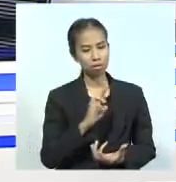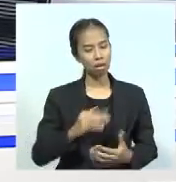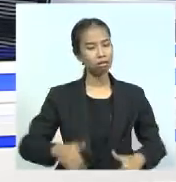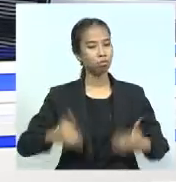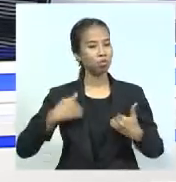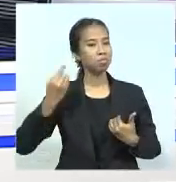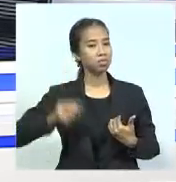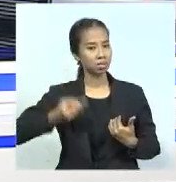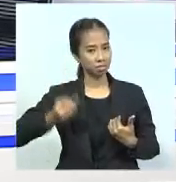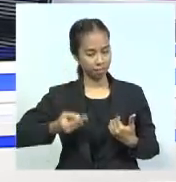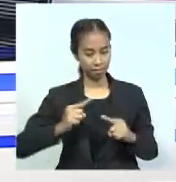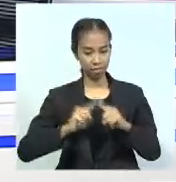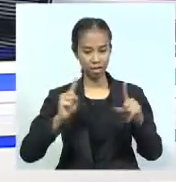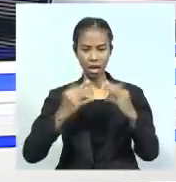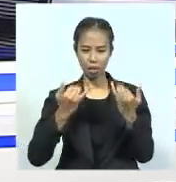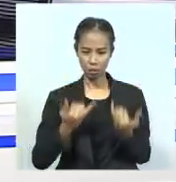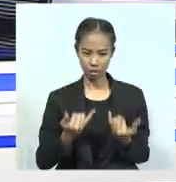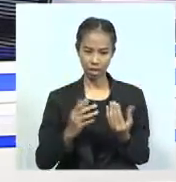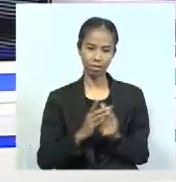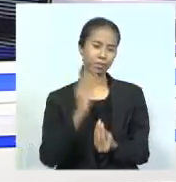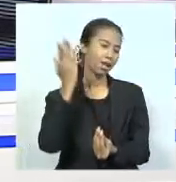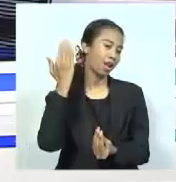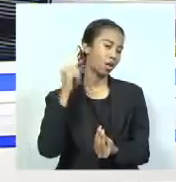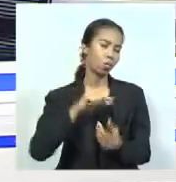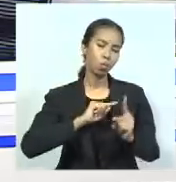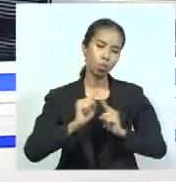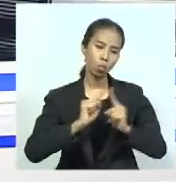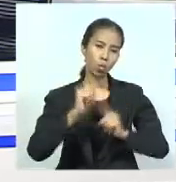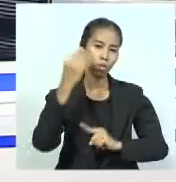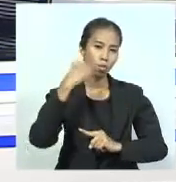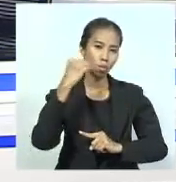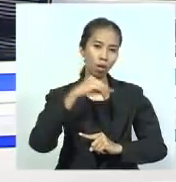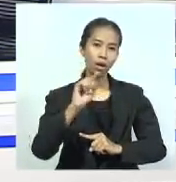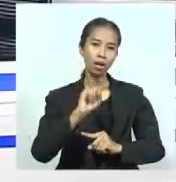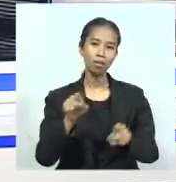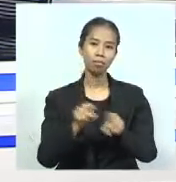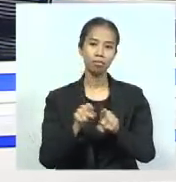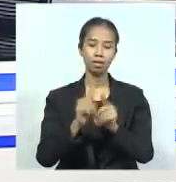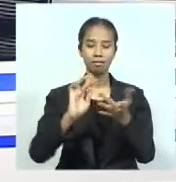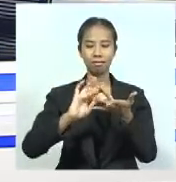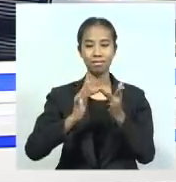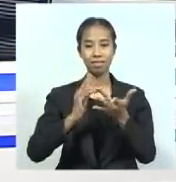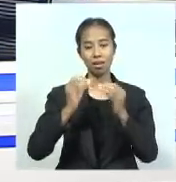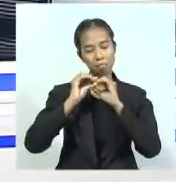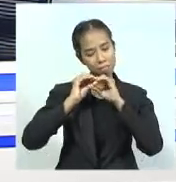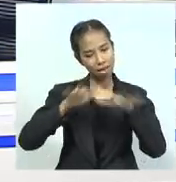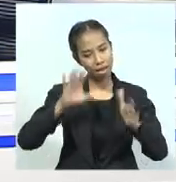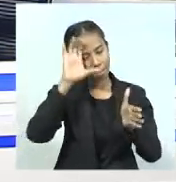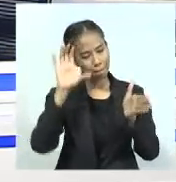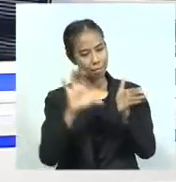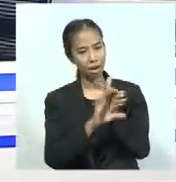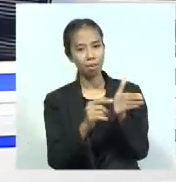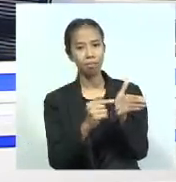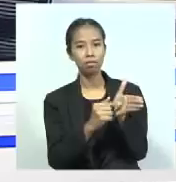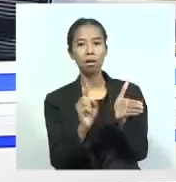ำวันแต่หนึ่งประเด็นที่มีการพูดคุยกันในช่วงสุดสัปดาห์ที่ผ่านมานะคะเราจะไปเห็นเลยภาพในโลกออนไลน์ที่เขามีการถ่ายภาพว่